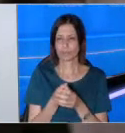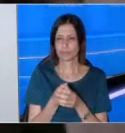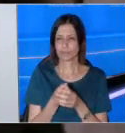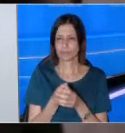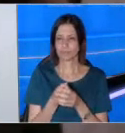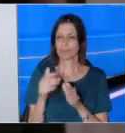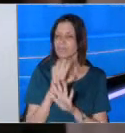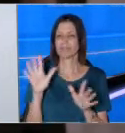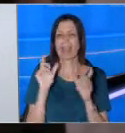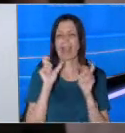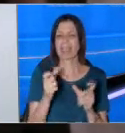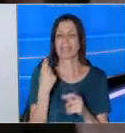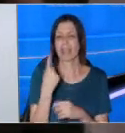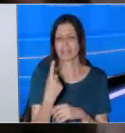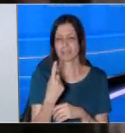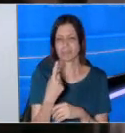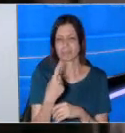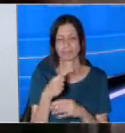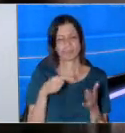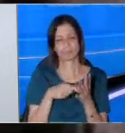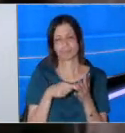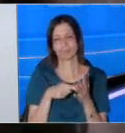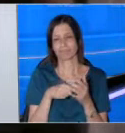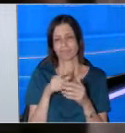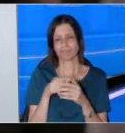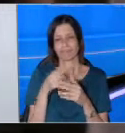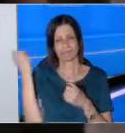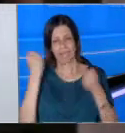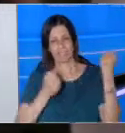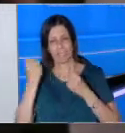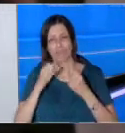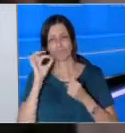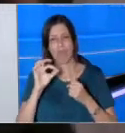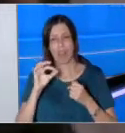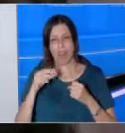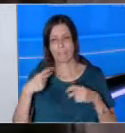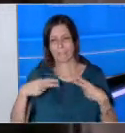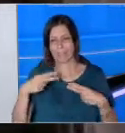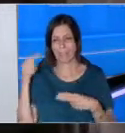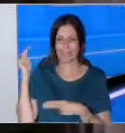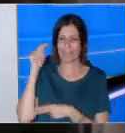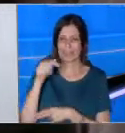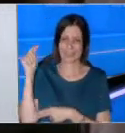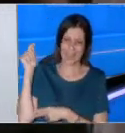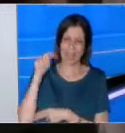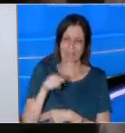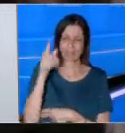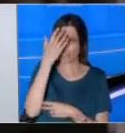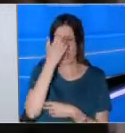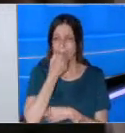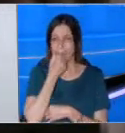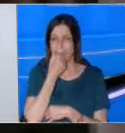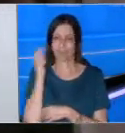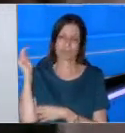but to protect itself against covert attacks and rockets coming from